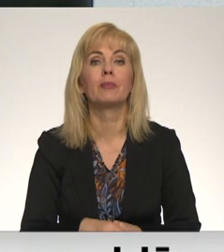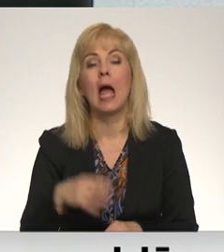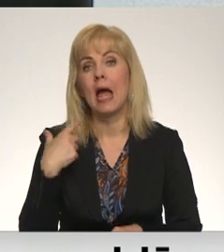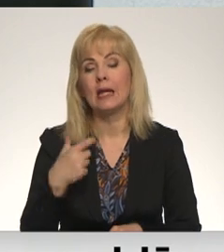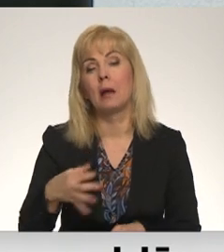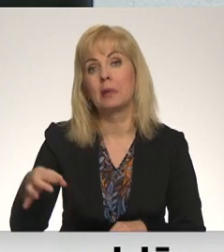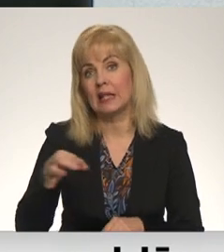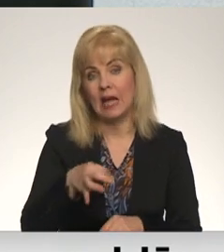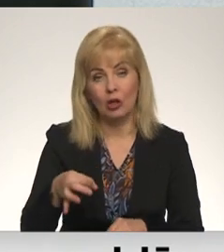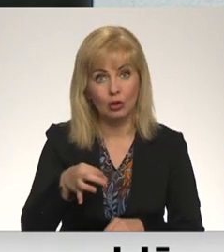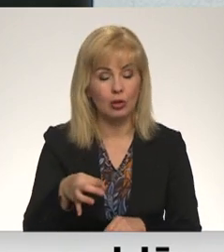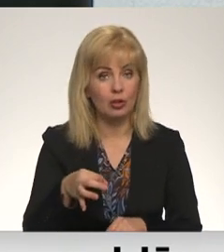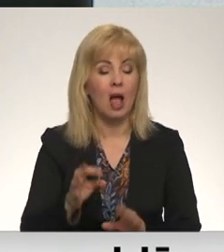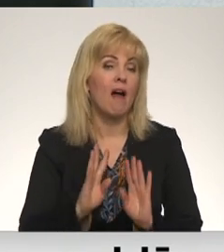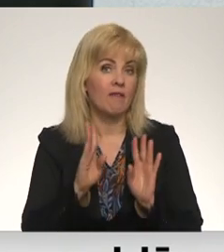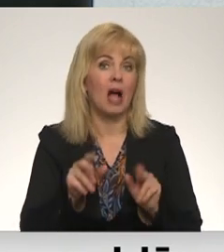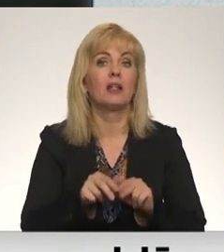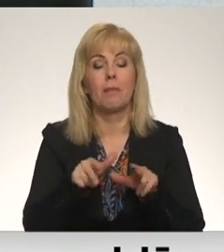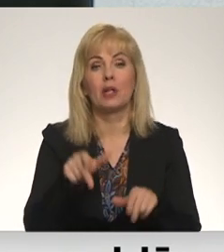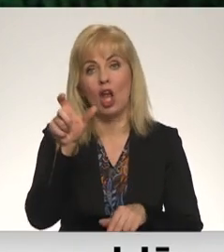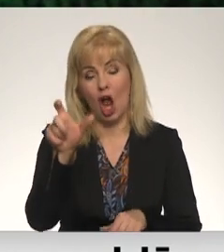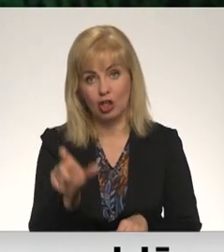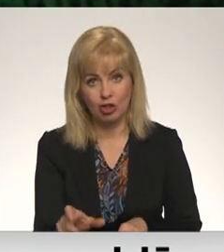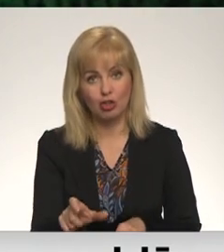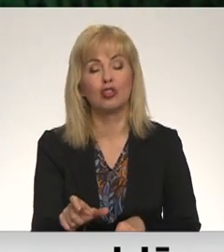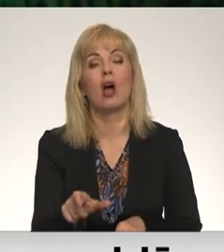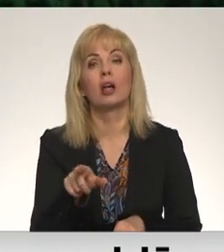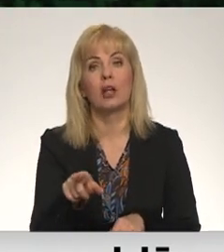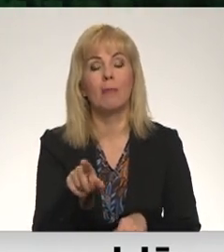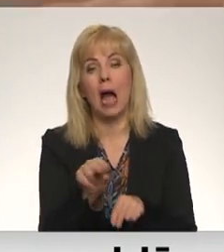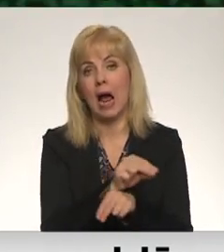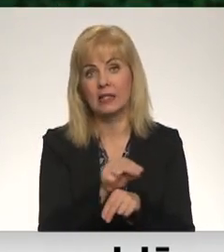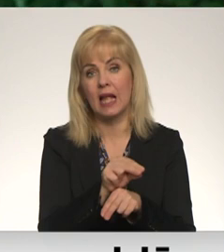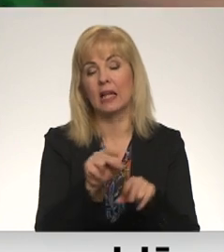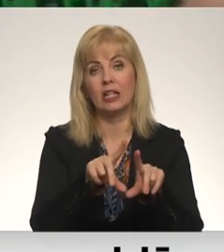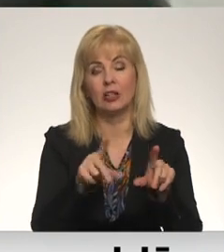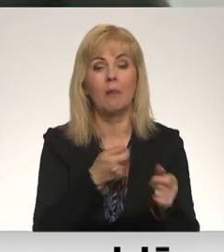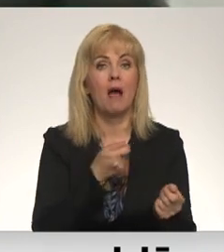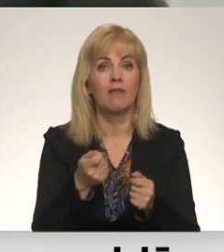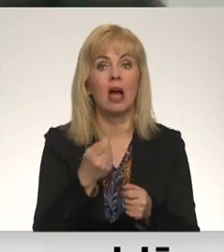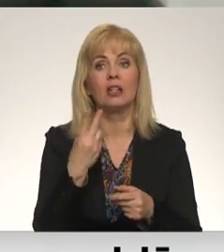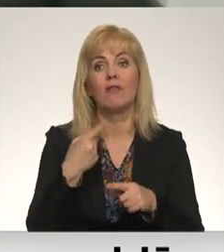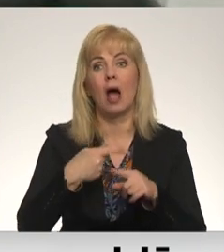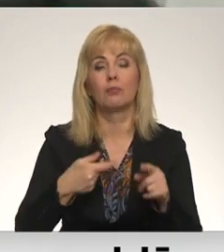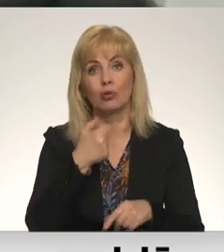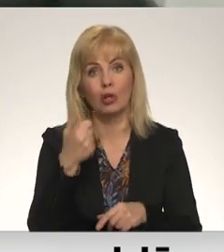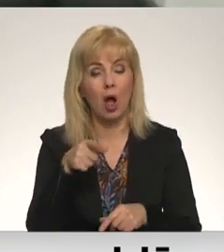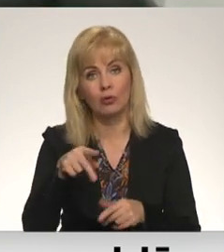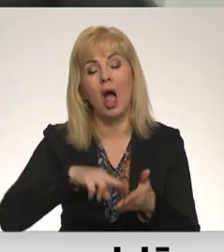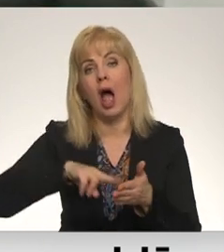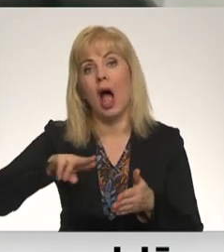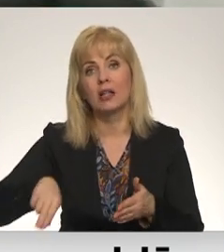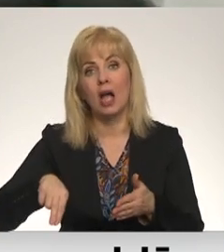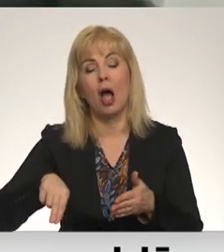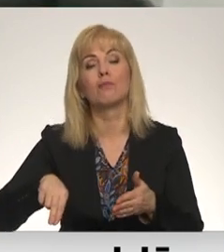Jēkabpils reģionālās slimnīcas valdes priekšsēdētāja Margarita Meļņikova ārstniecības iestādi vada 2,5 gadus. Par atkāpšanos no amata